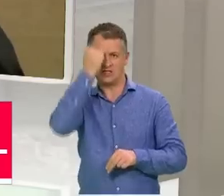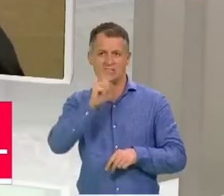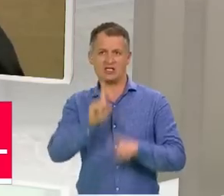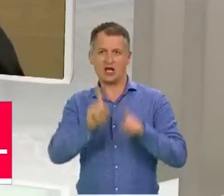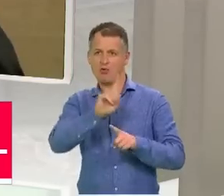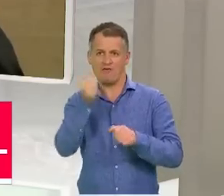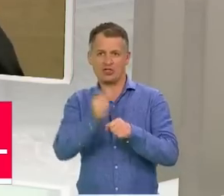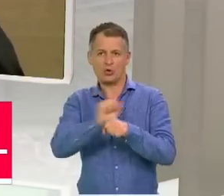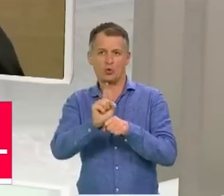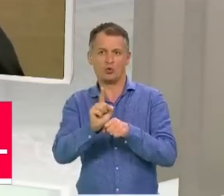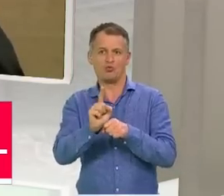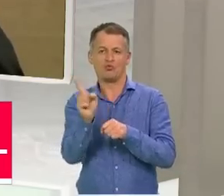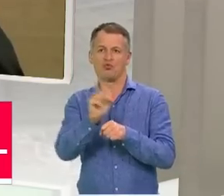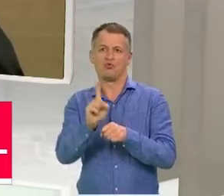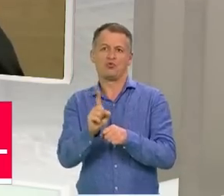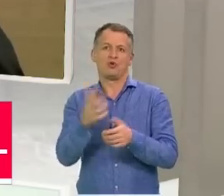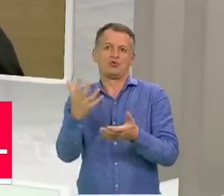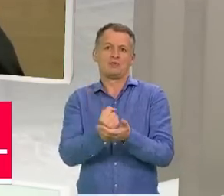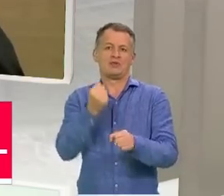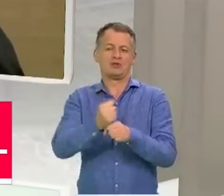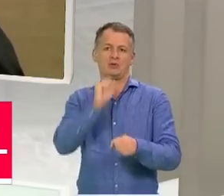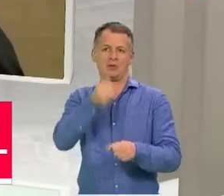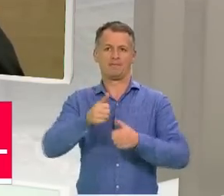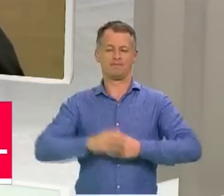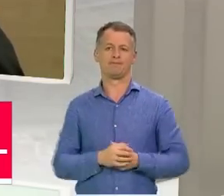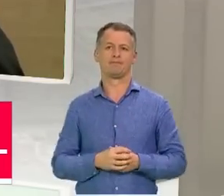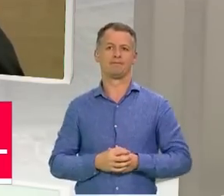if we don't do that, we won't be able to cope with the threat.